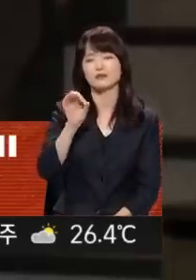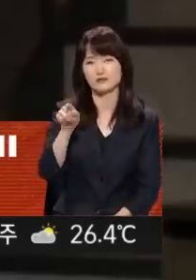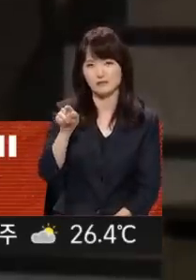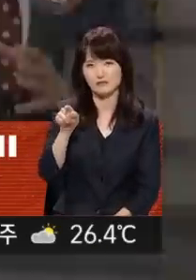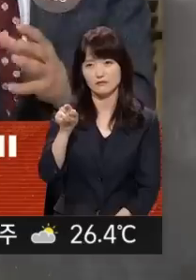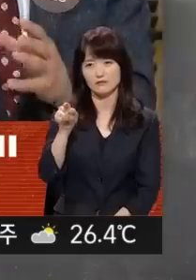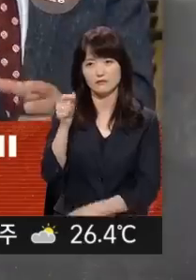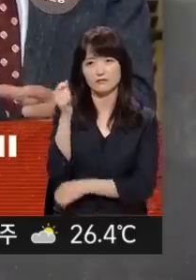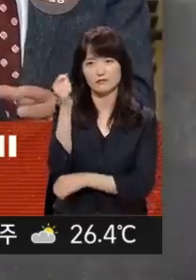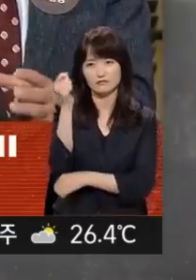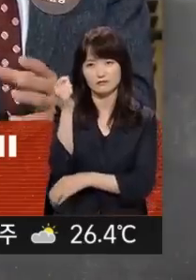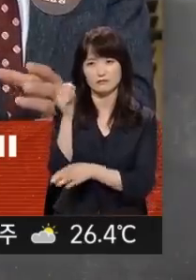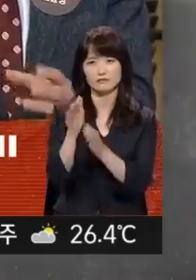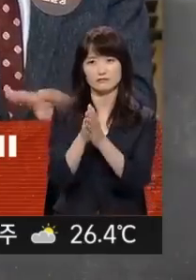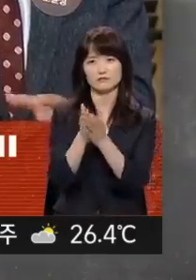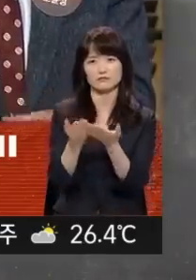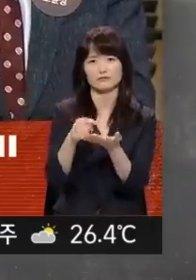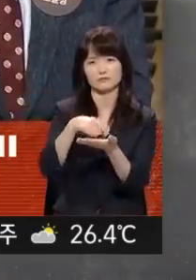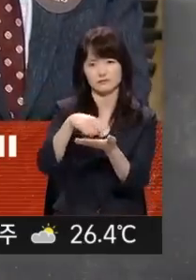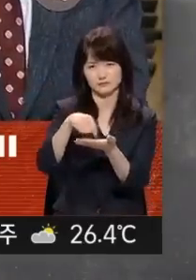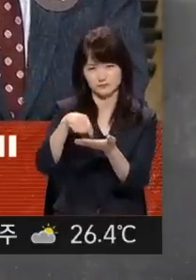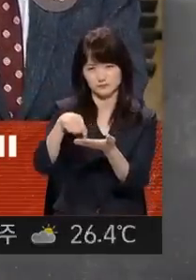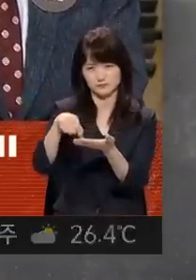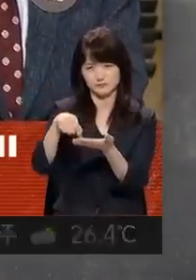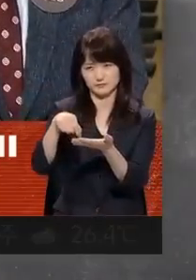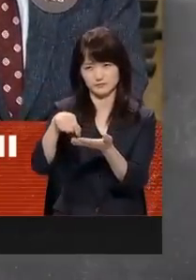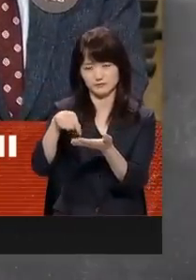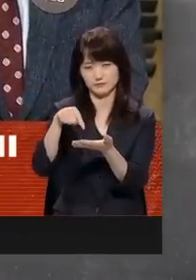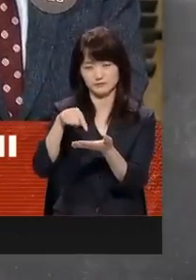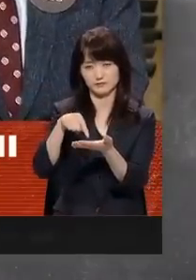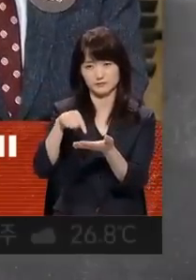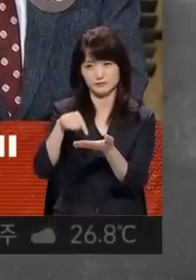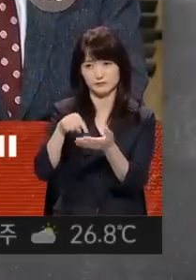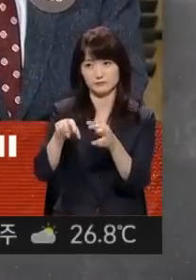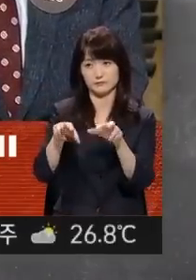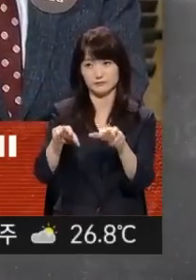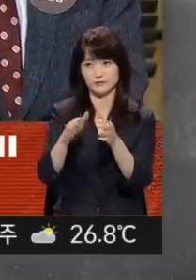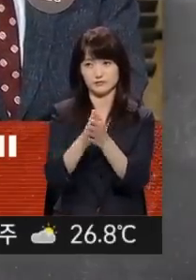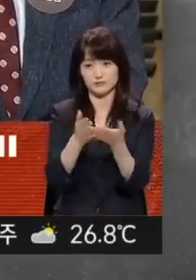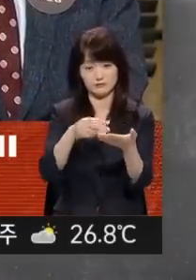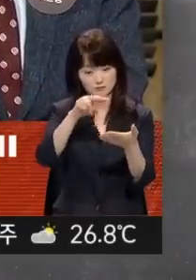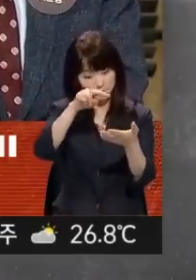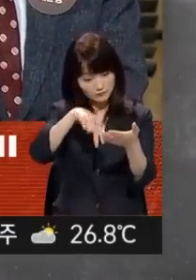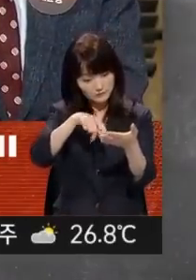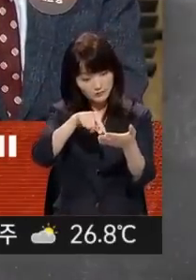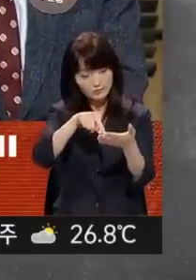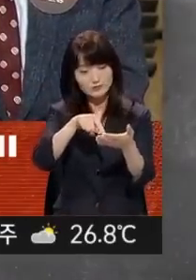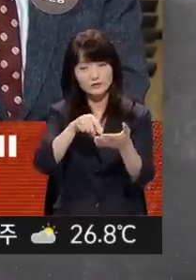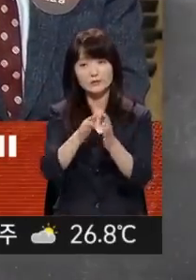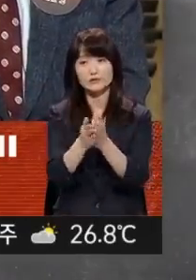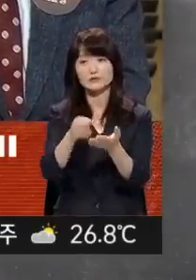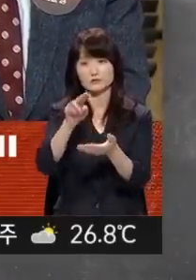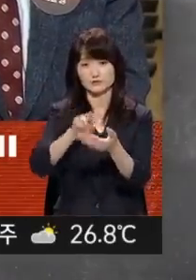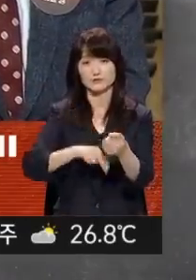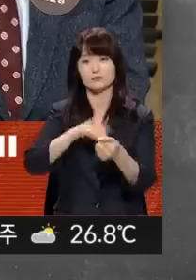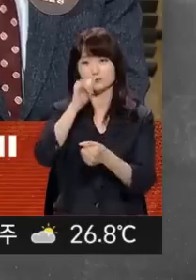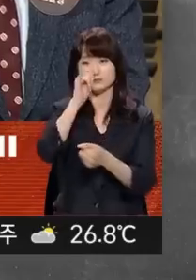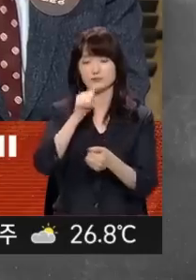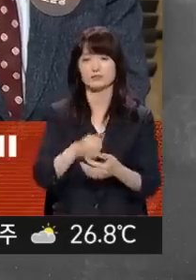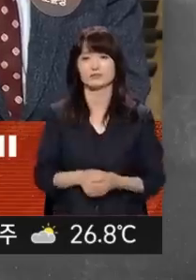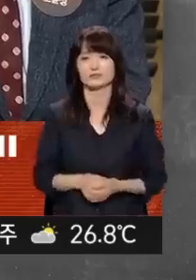헬라라고 하는 그 책을 써서요 그 책을 지금 지금도 제가 보니까 팔리고 있더라고요 그리고